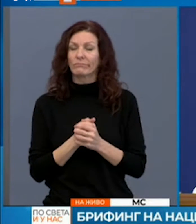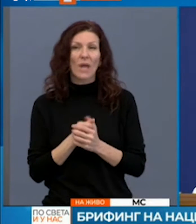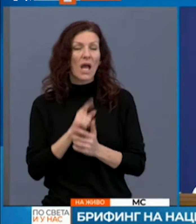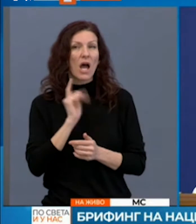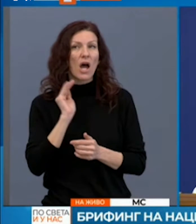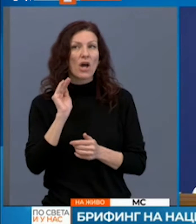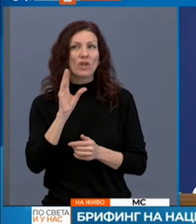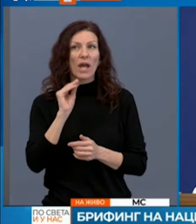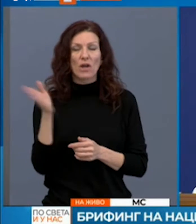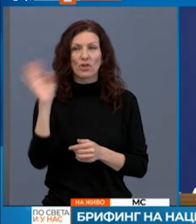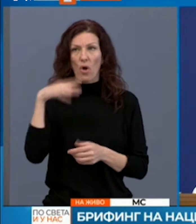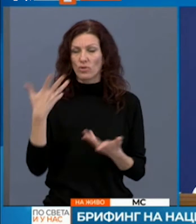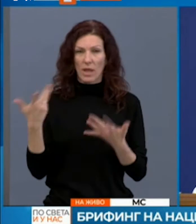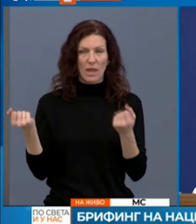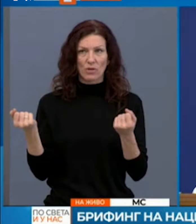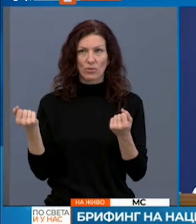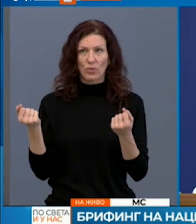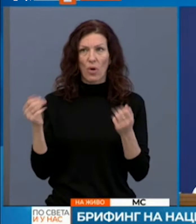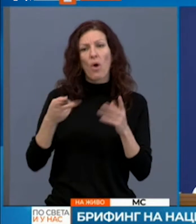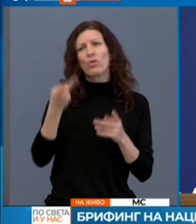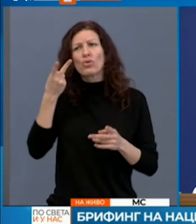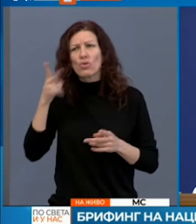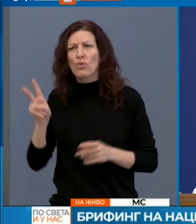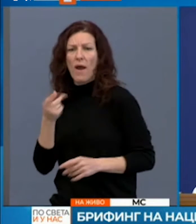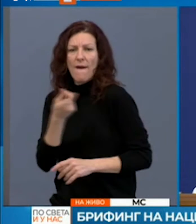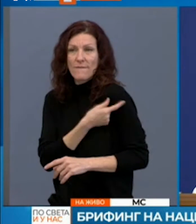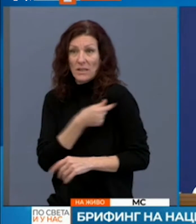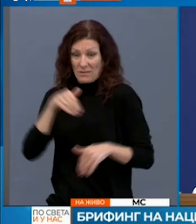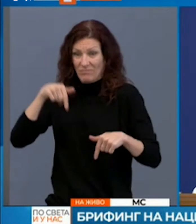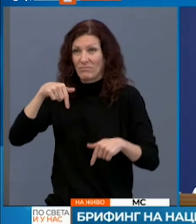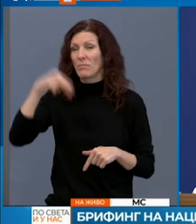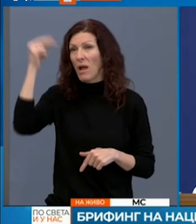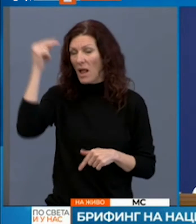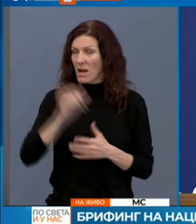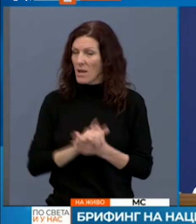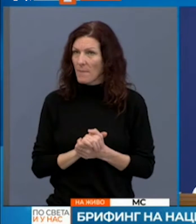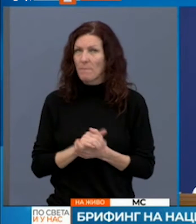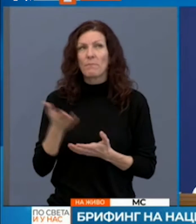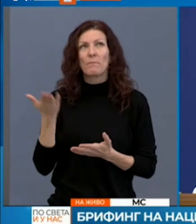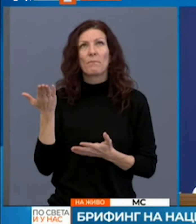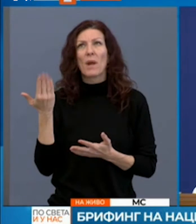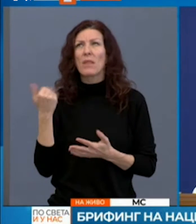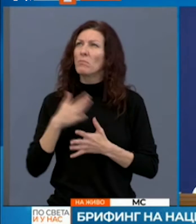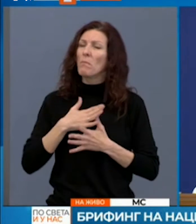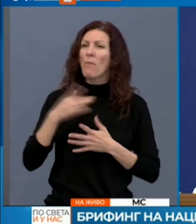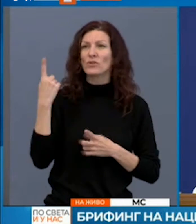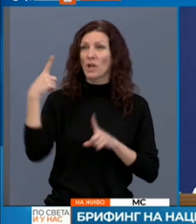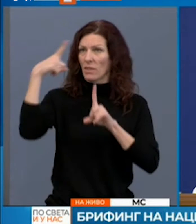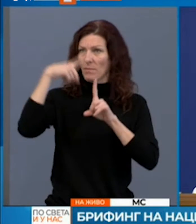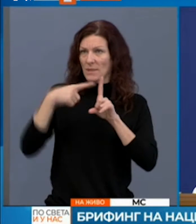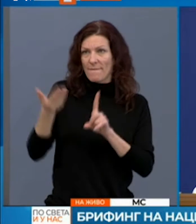Ще кажа още нещо. От друга ваксина в страната, преди повече от